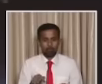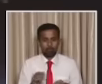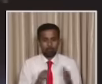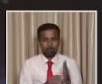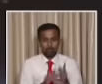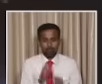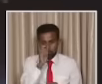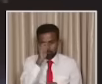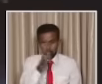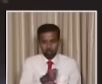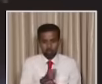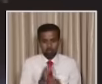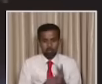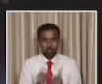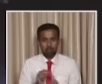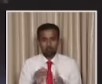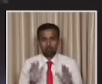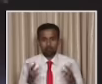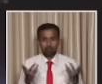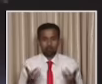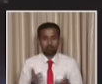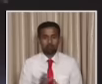ඇමතුමා ඉන්නවා, රාජ්‍ය ඇමතුමා නම් පේන්නේ නැහැ.